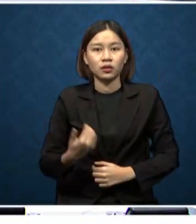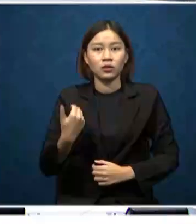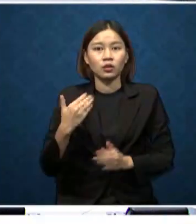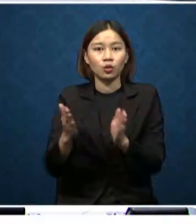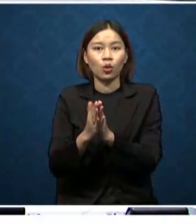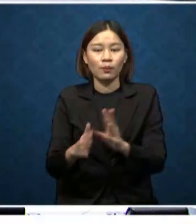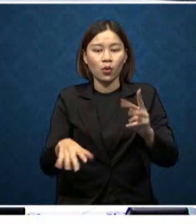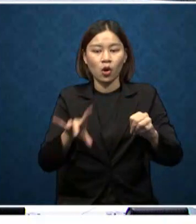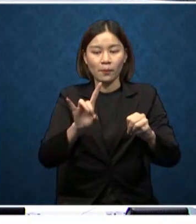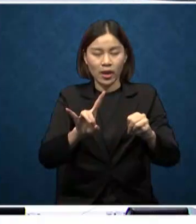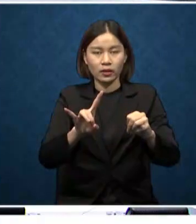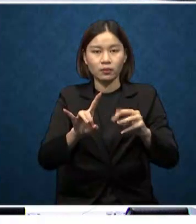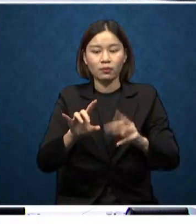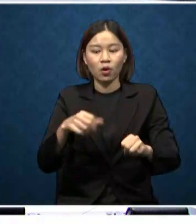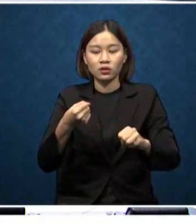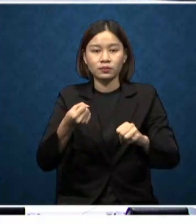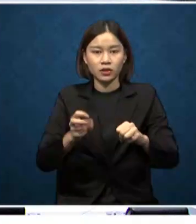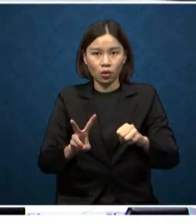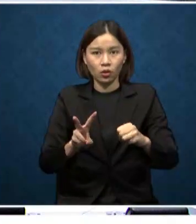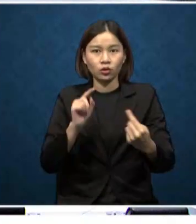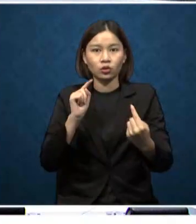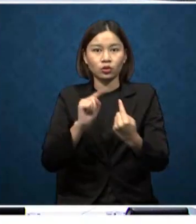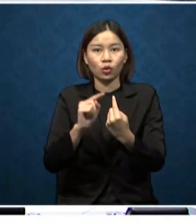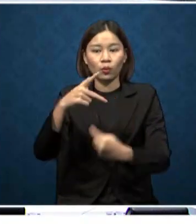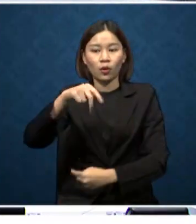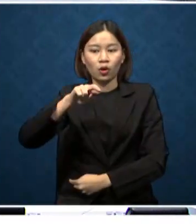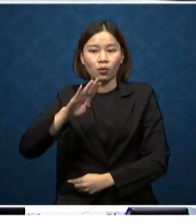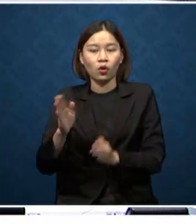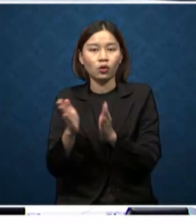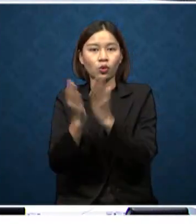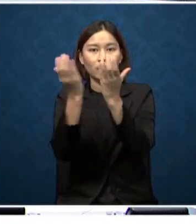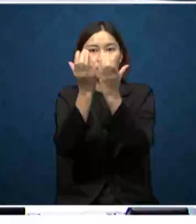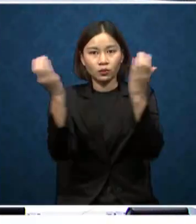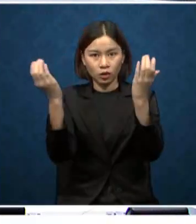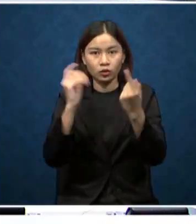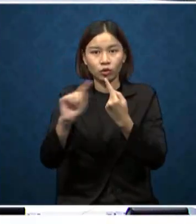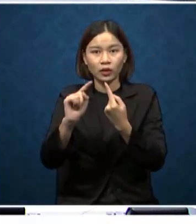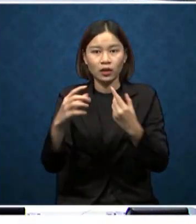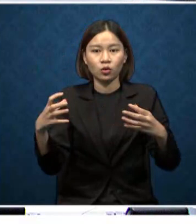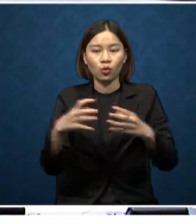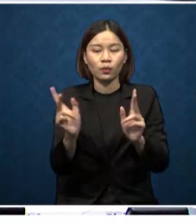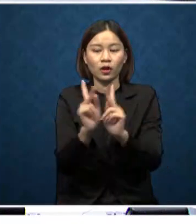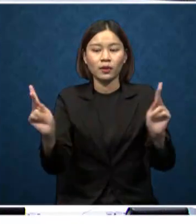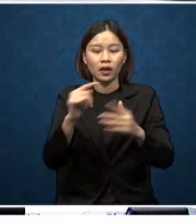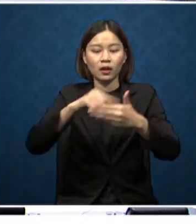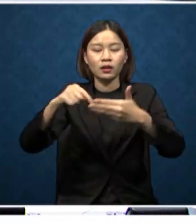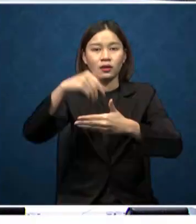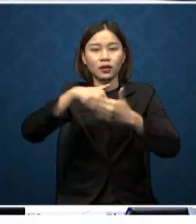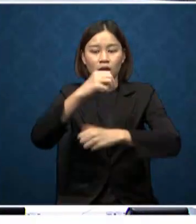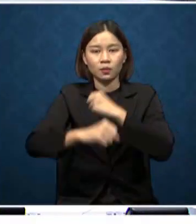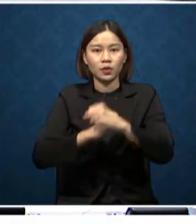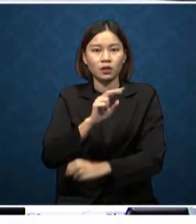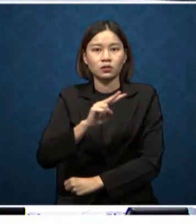ตรา8และมาตรา12แห่งพระราชบัญญัติประกอบรัฐธรรมนูญว่าด้วยคณะกรรมการการเลือกตั้งพุทธศัก